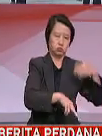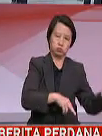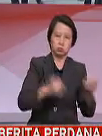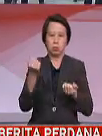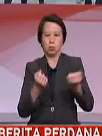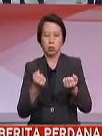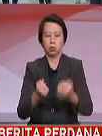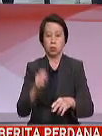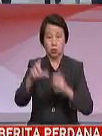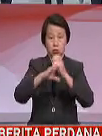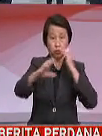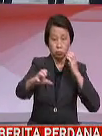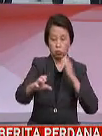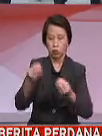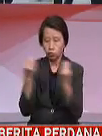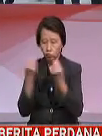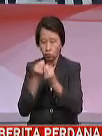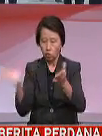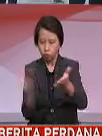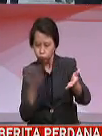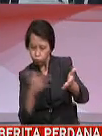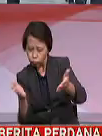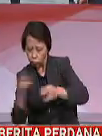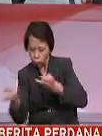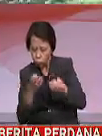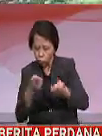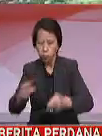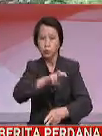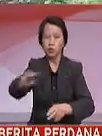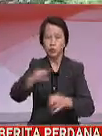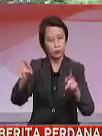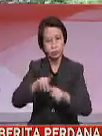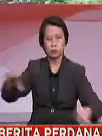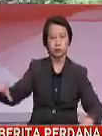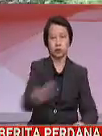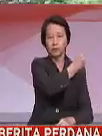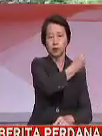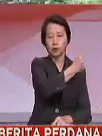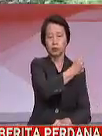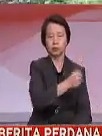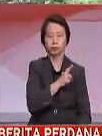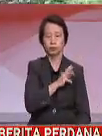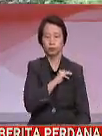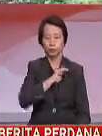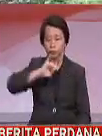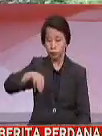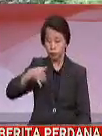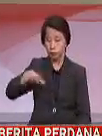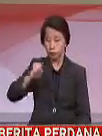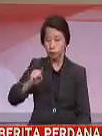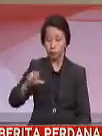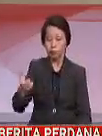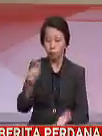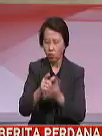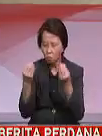lori. Sebuah trailer dan sejumlah dokumen urusan pengangkutan turut dirampas. Terdahulu, Kementerian Alam Sekitar dan Air melaporkan